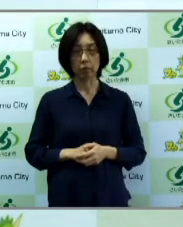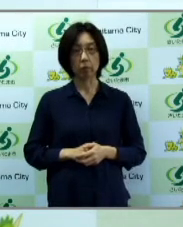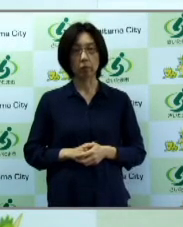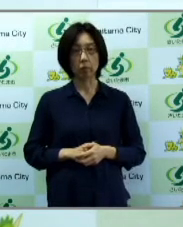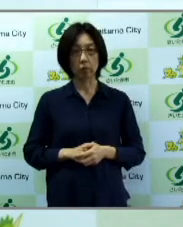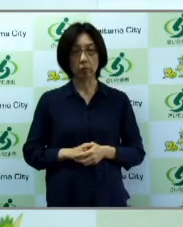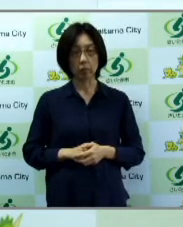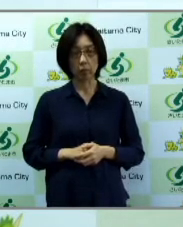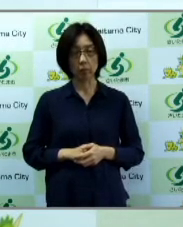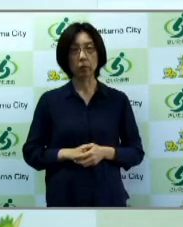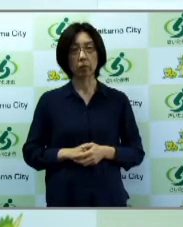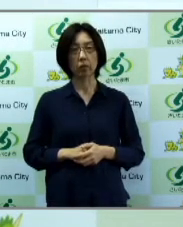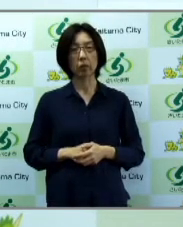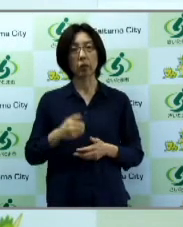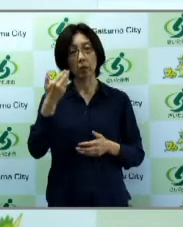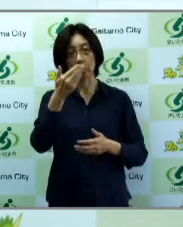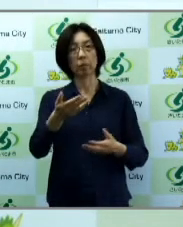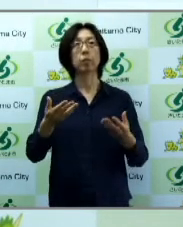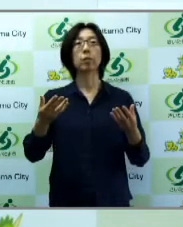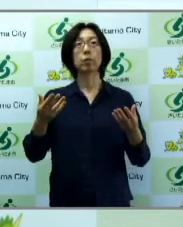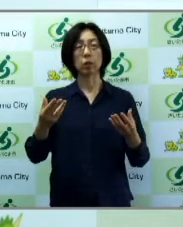問を移ります。